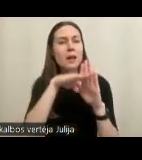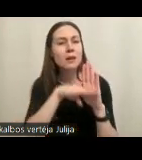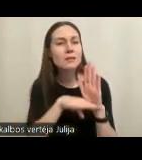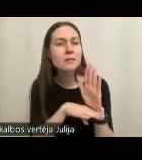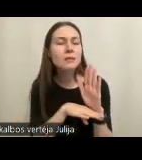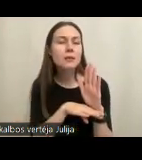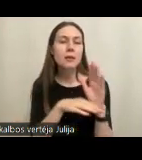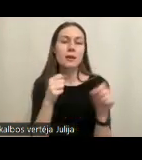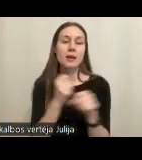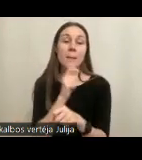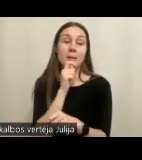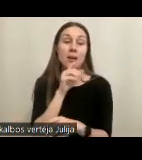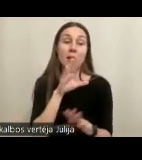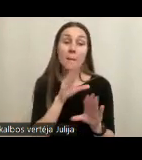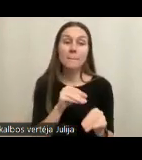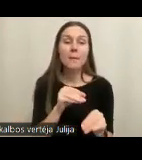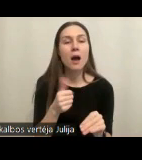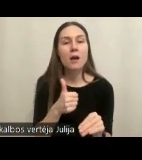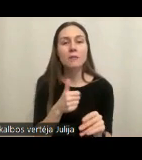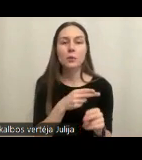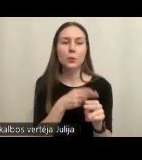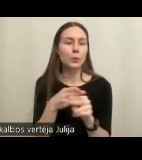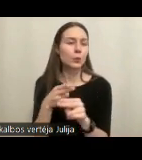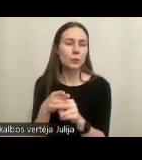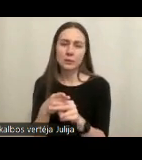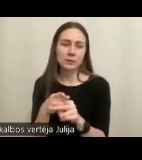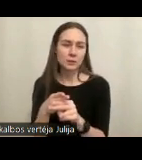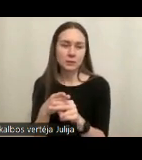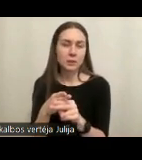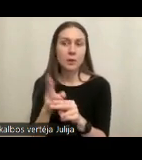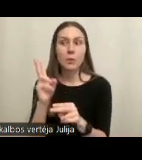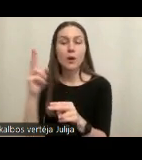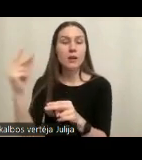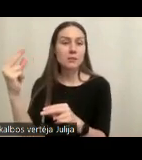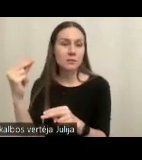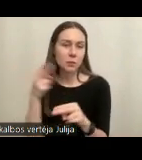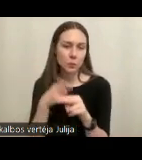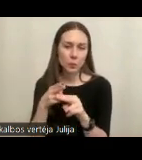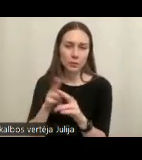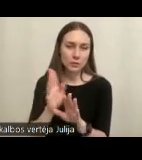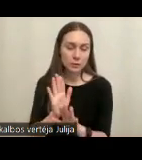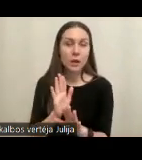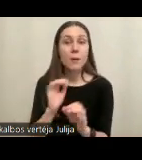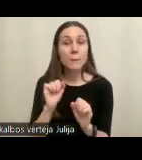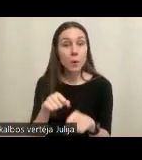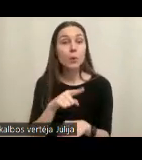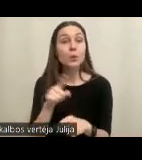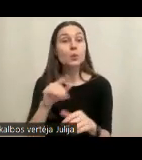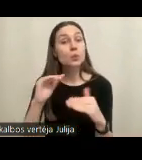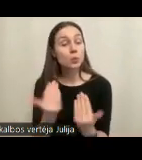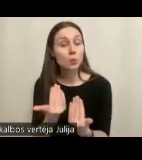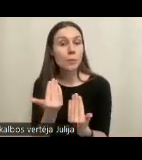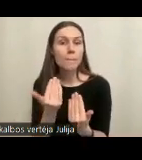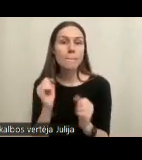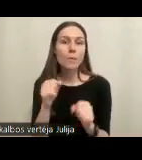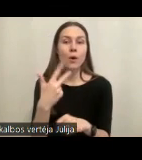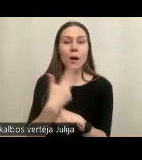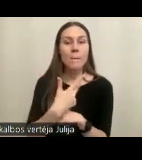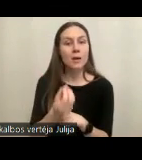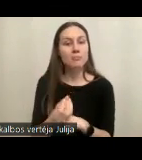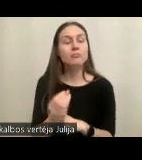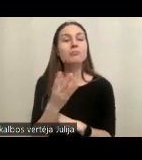reikėtų išsijungti mikrofonus, kad netrukdytumėte, kai kiti kalba, ir galbūt trumpai galėtumėte įsijungti savo kameras,